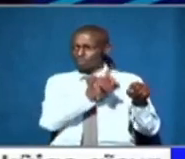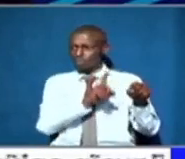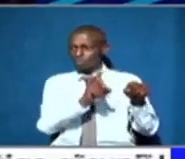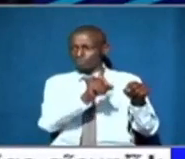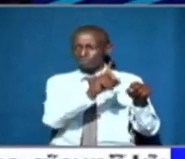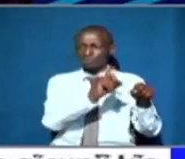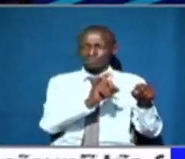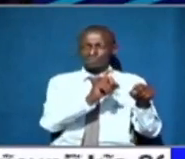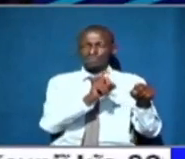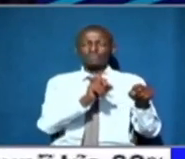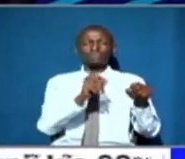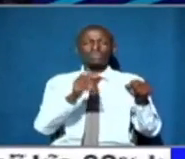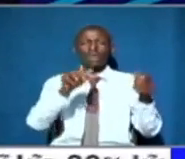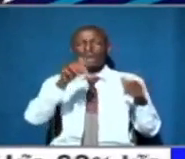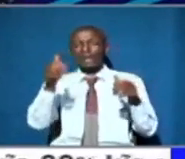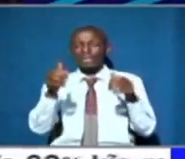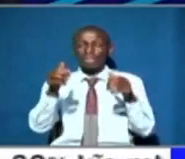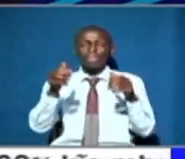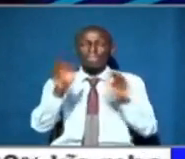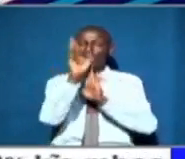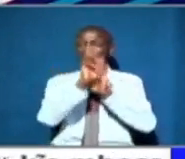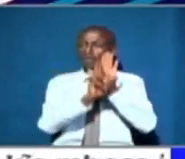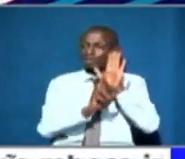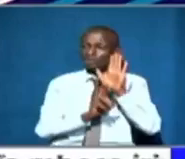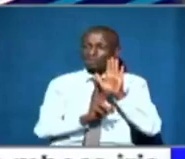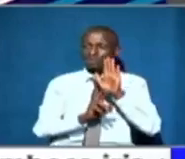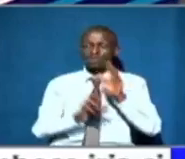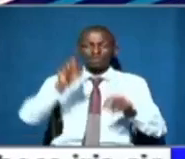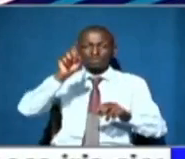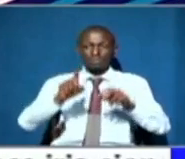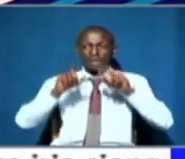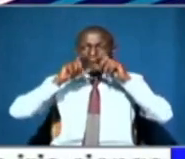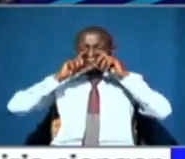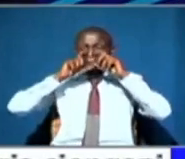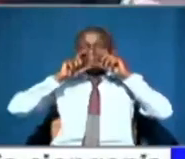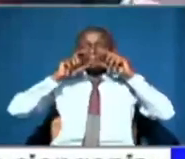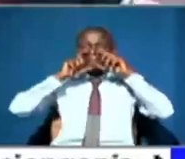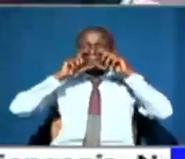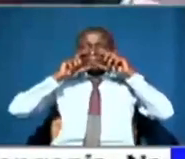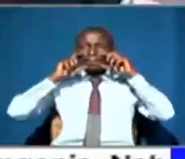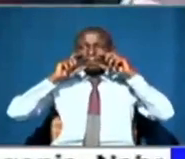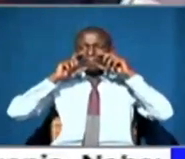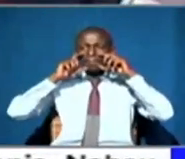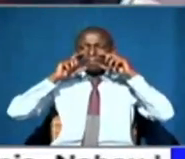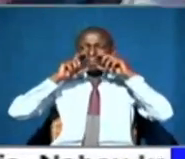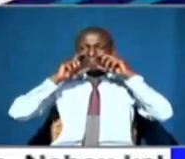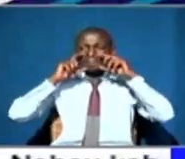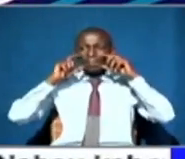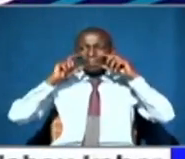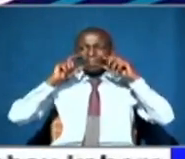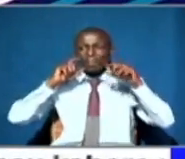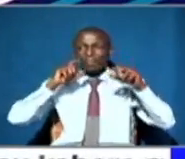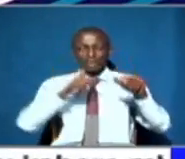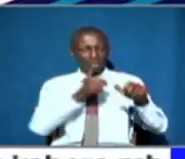Michael riu ni turekeria wathongi gutire kwaria utena kanja mugaka mask no nginya gi we ugeke onokoro microphone